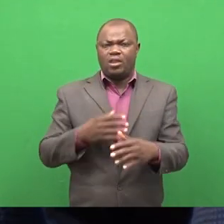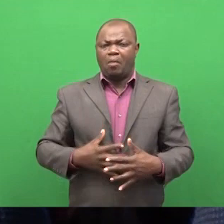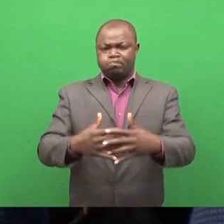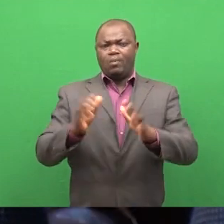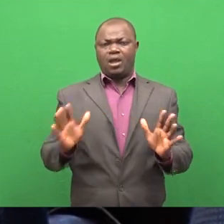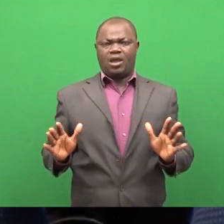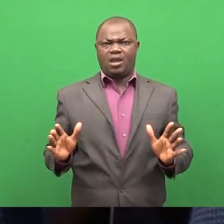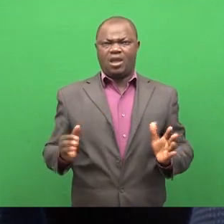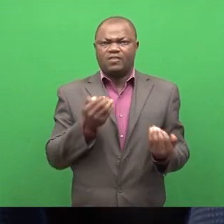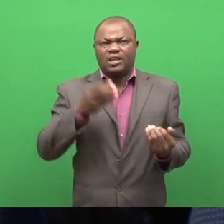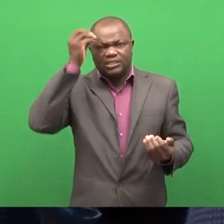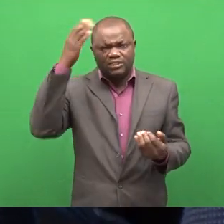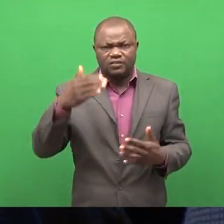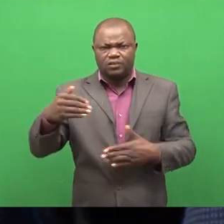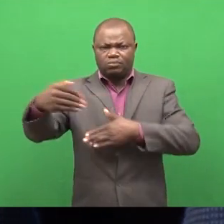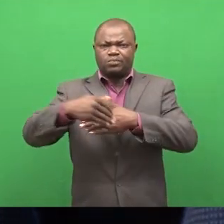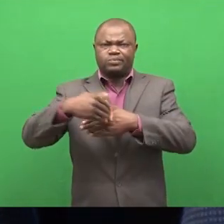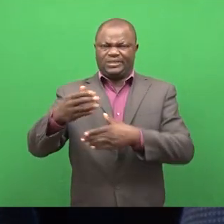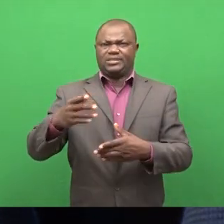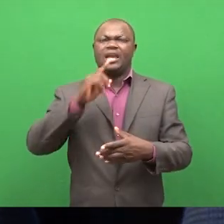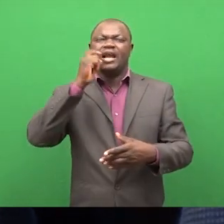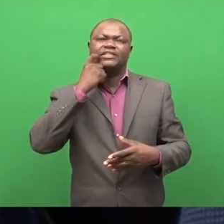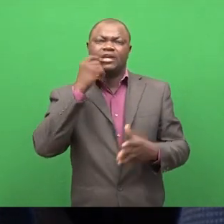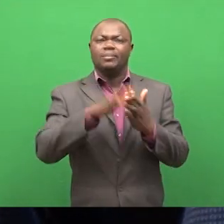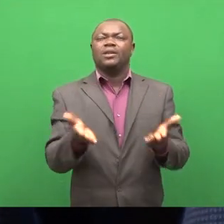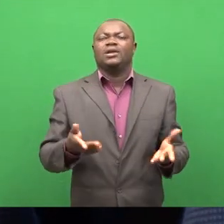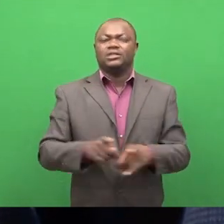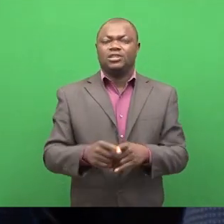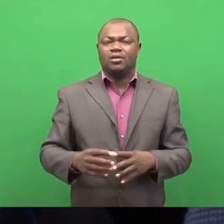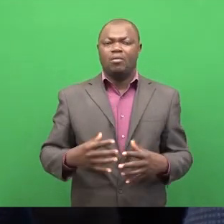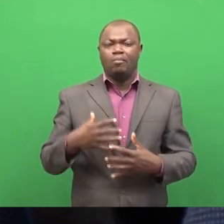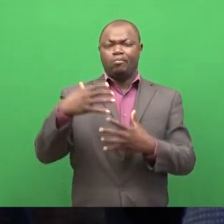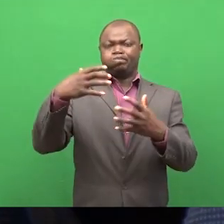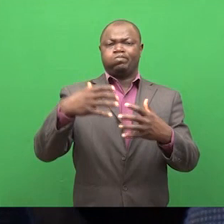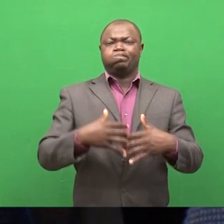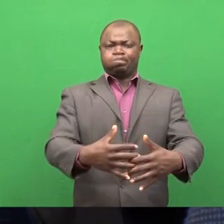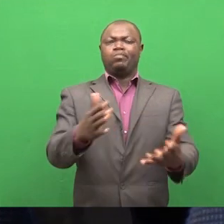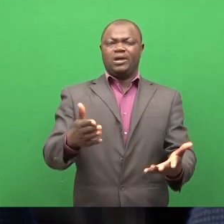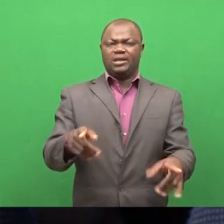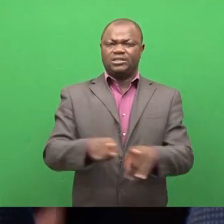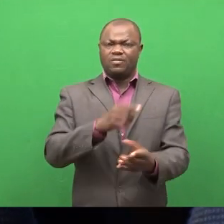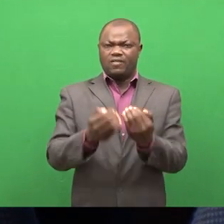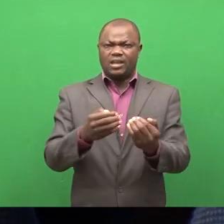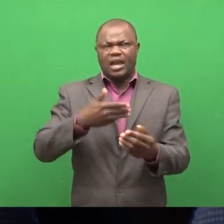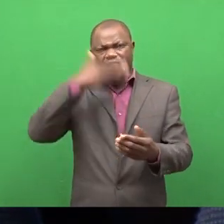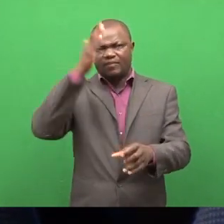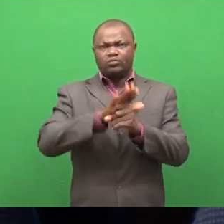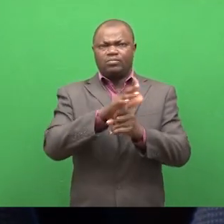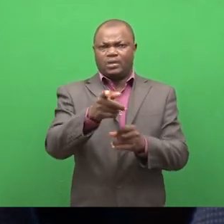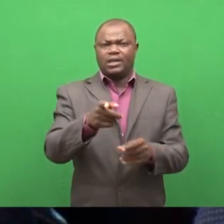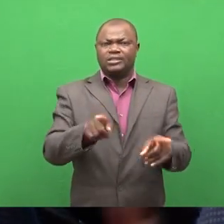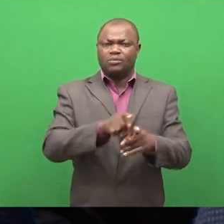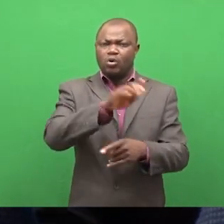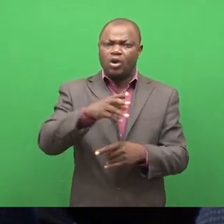ari kudzivirira nhumbu haasi kuzvidzivirira paHIV. Akaita nhumbu iyoyo munoona kuti vana vedu nekungwarisa kwavaita